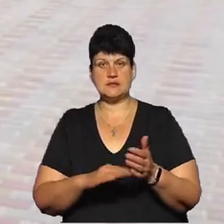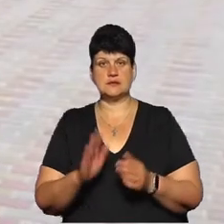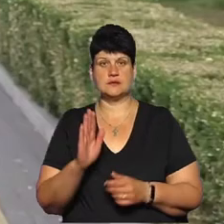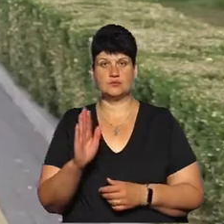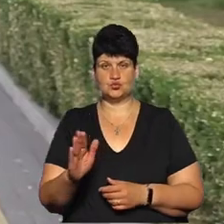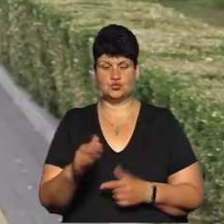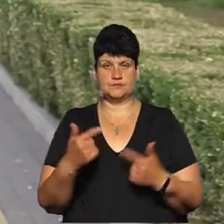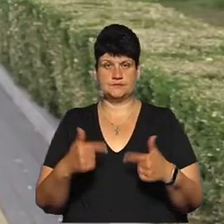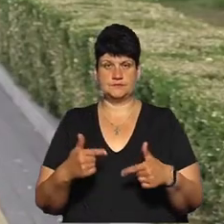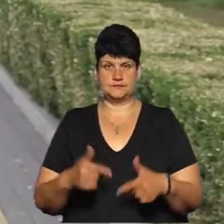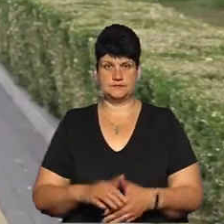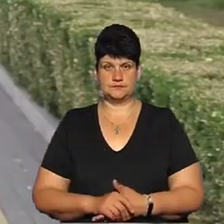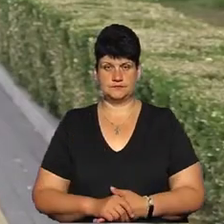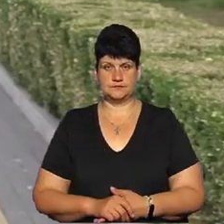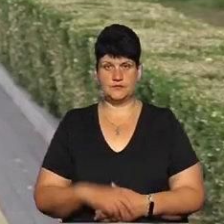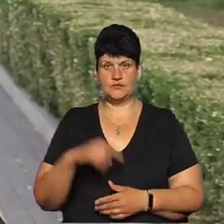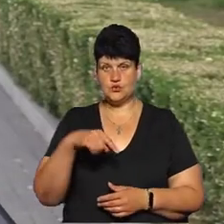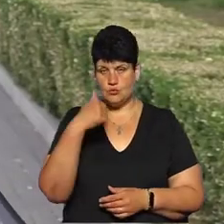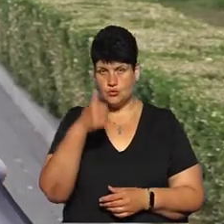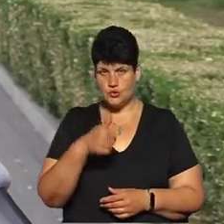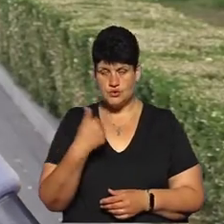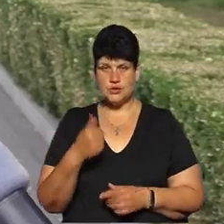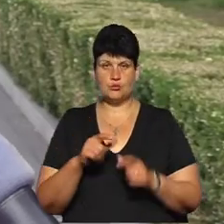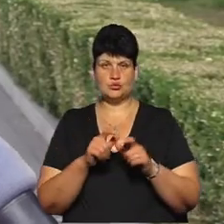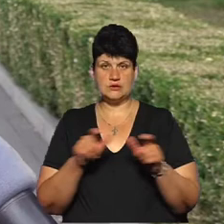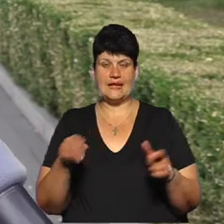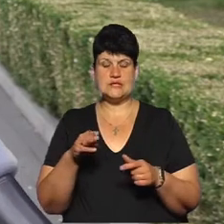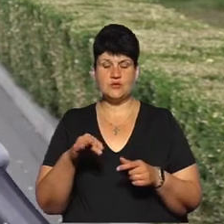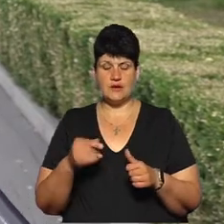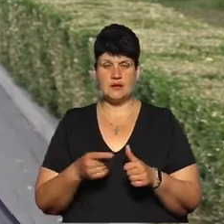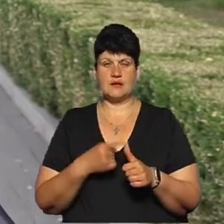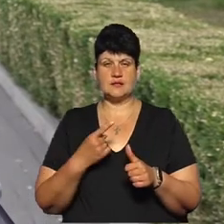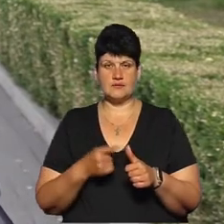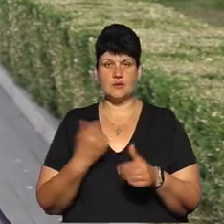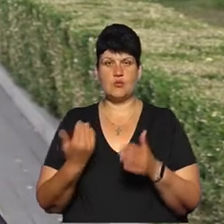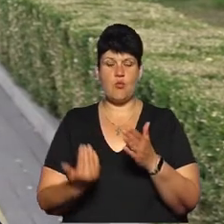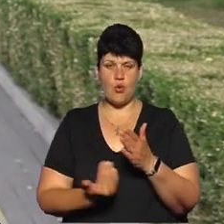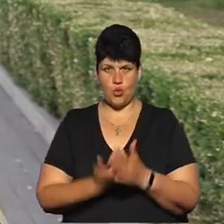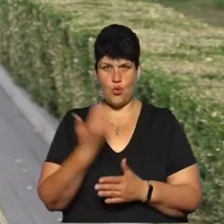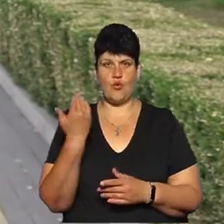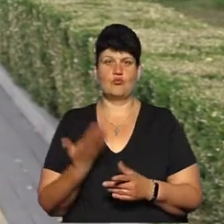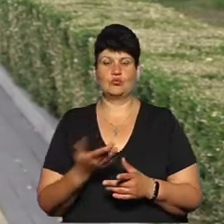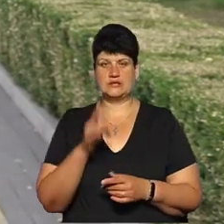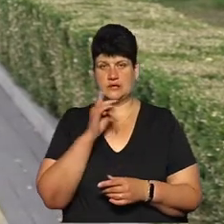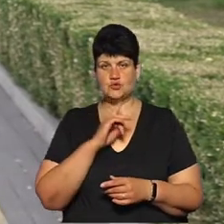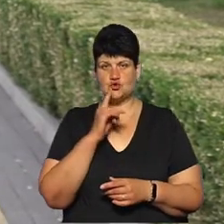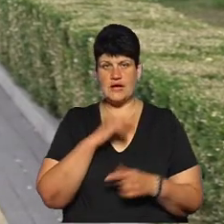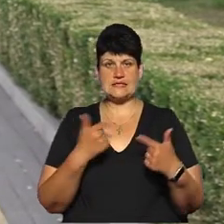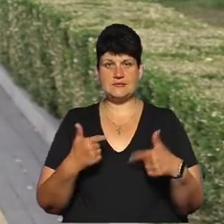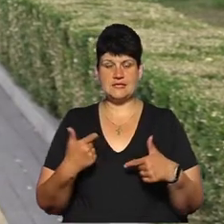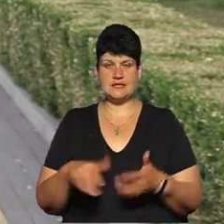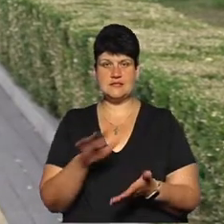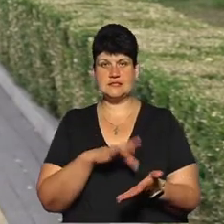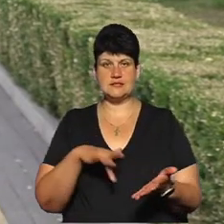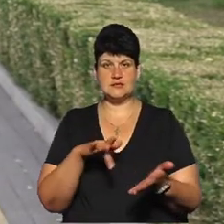іспит. Цьогорічні пункти тестування називаються по-новому тимчасові екзаменаційні центри. Умовою створення